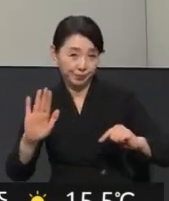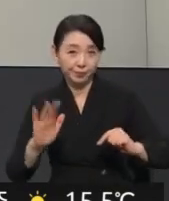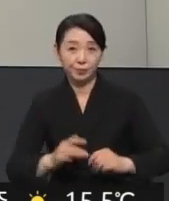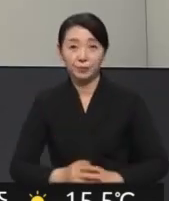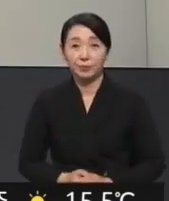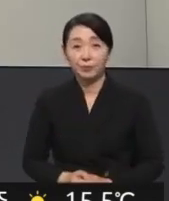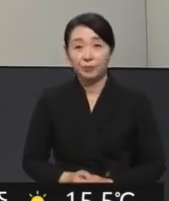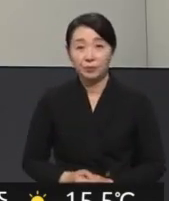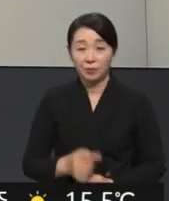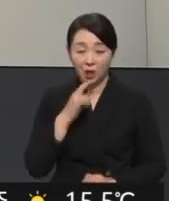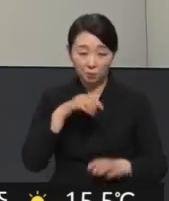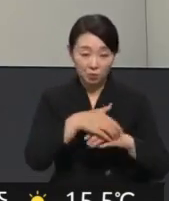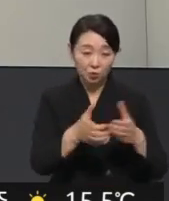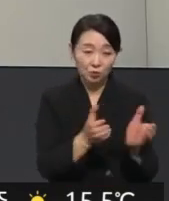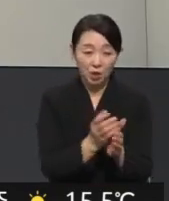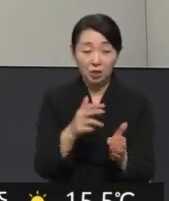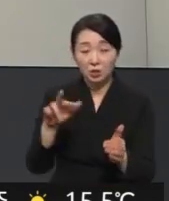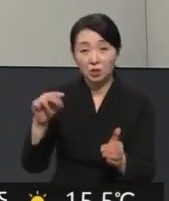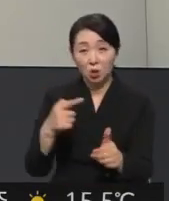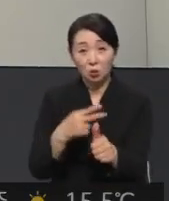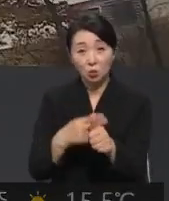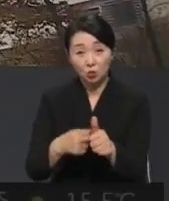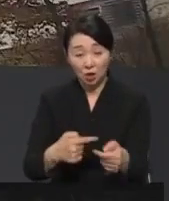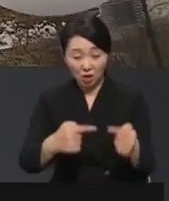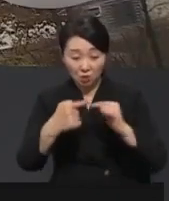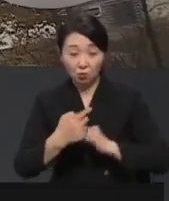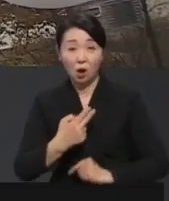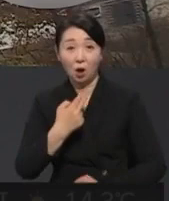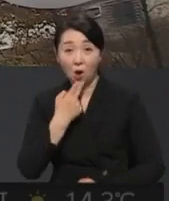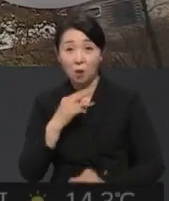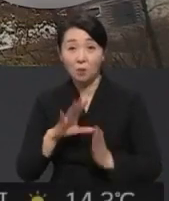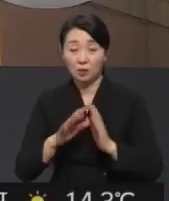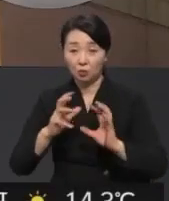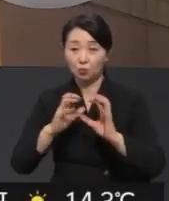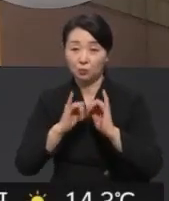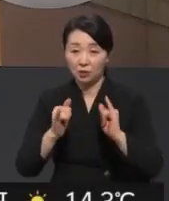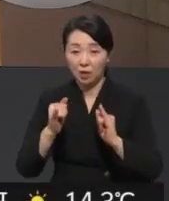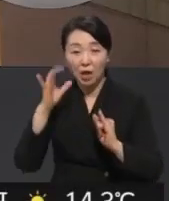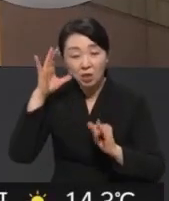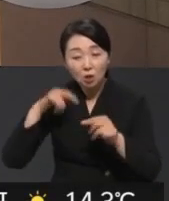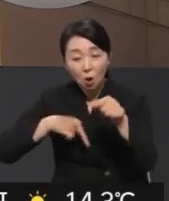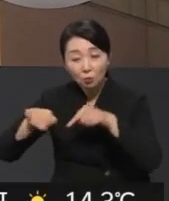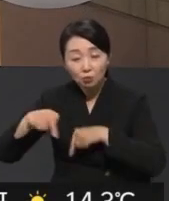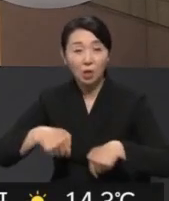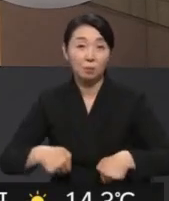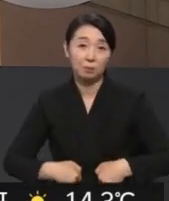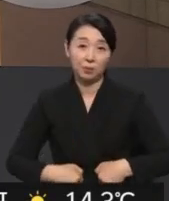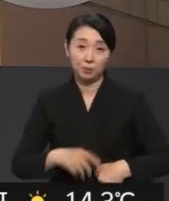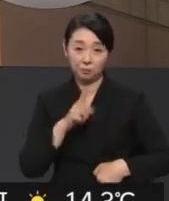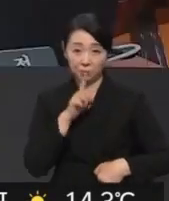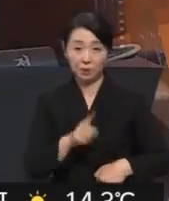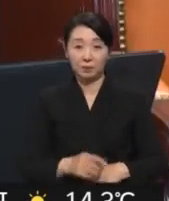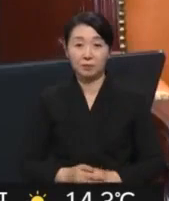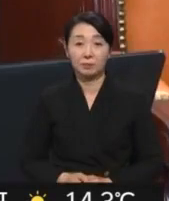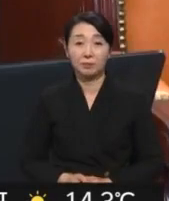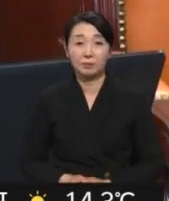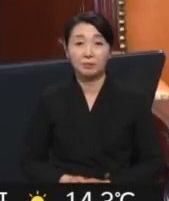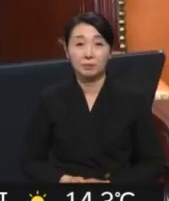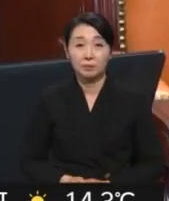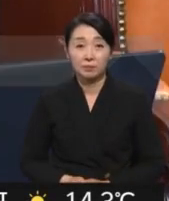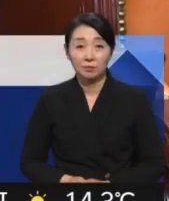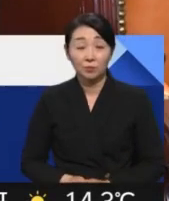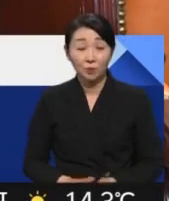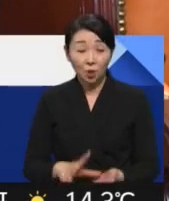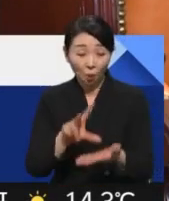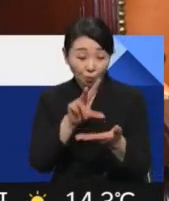하는데요. 민주당은 전 교수가 출석하지 않으면 국민대 청문회가 필요하다고 공세를 폈습니다. 문제가